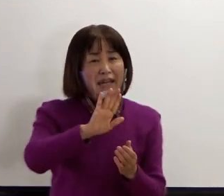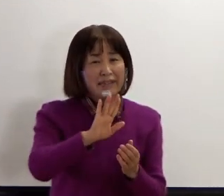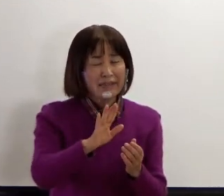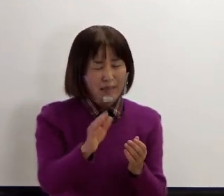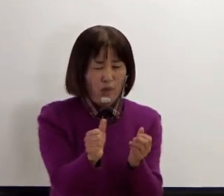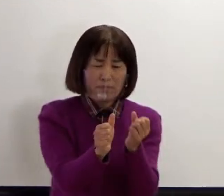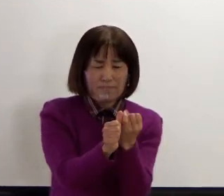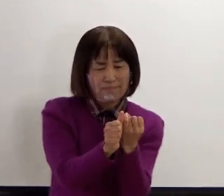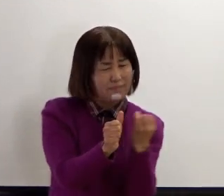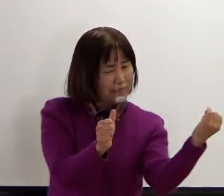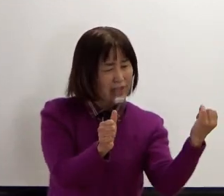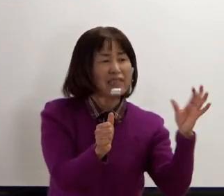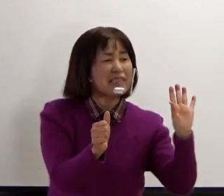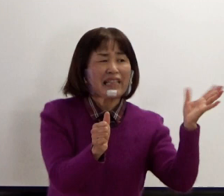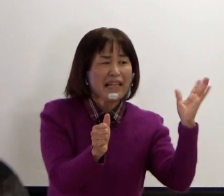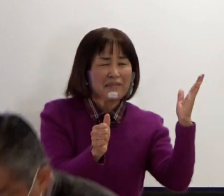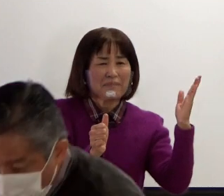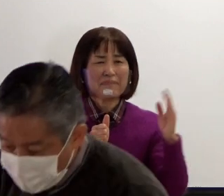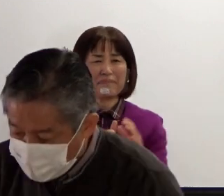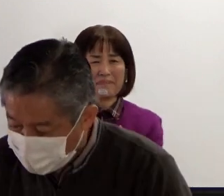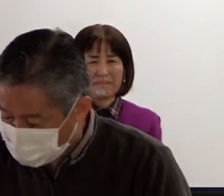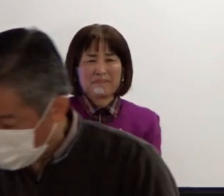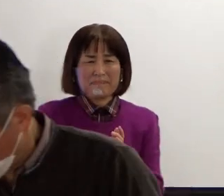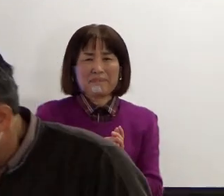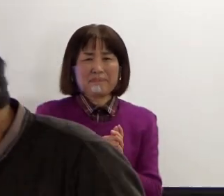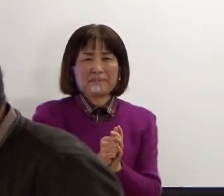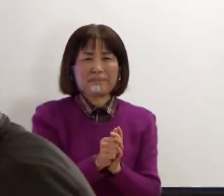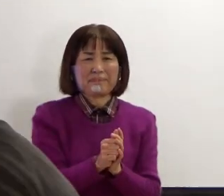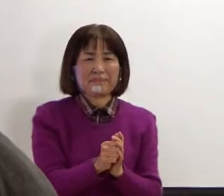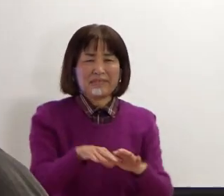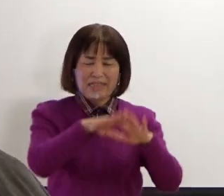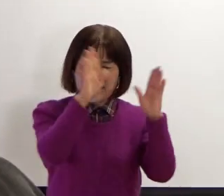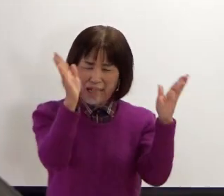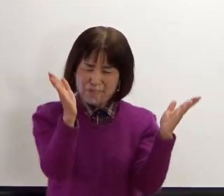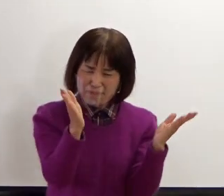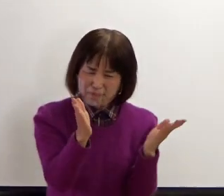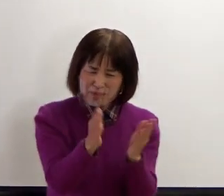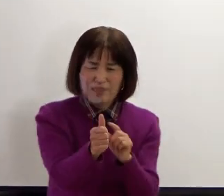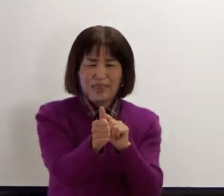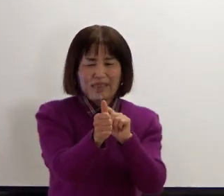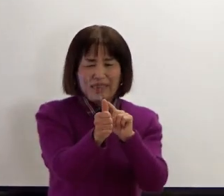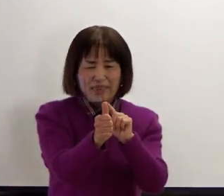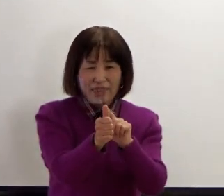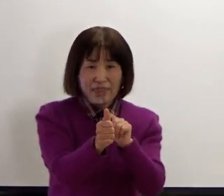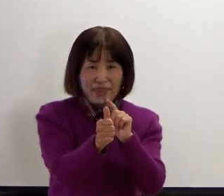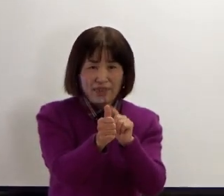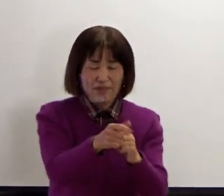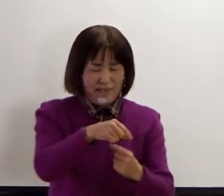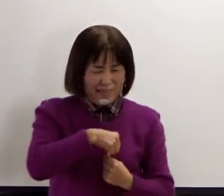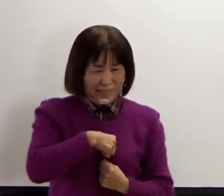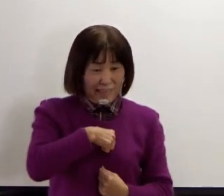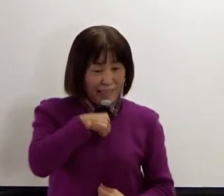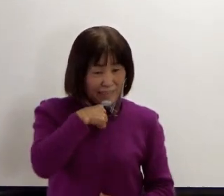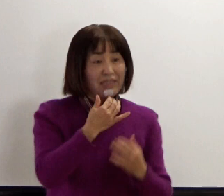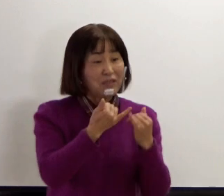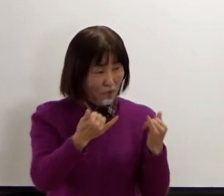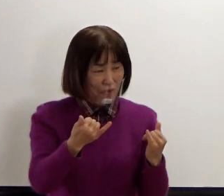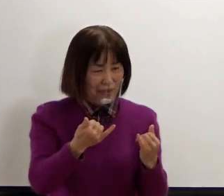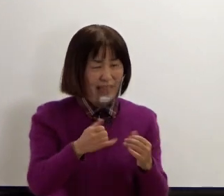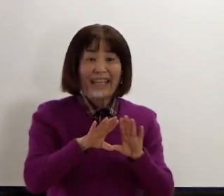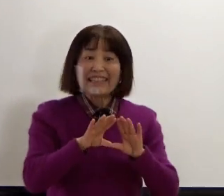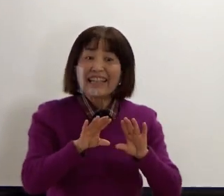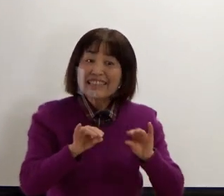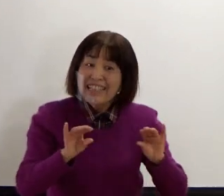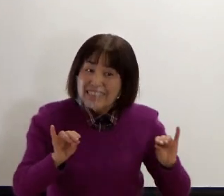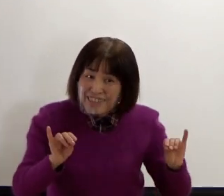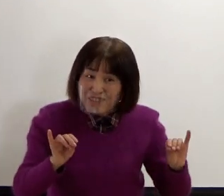思いますけども、ザカリアはエリサベトを離縁しなかったんですね。多分これはザカリアの正し